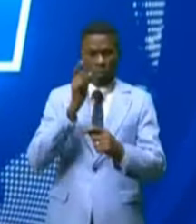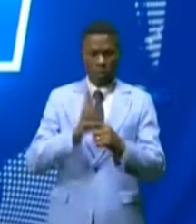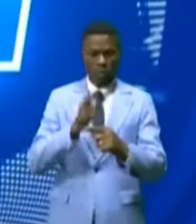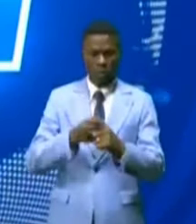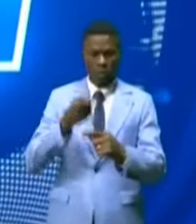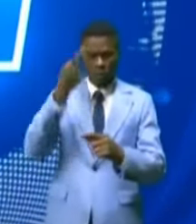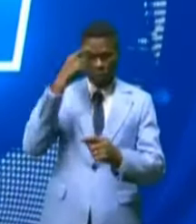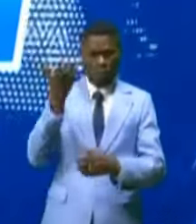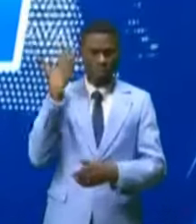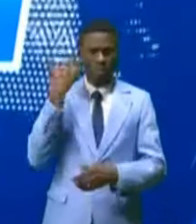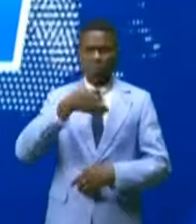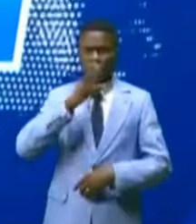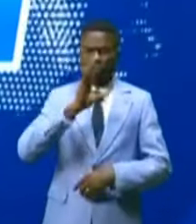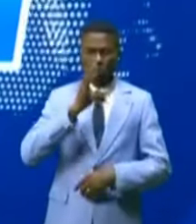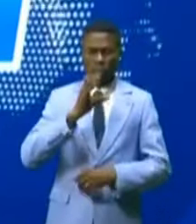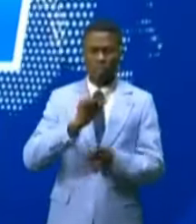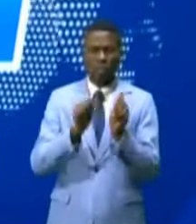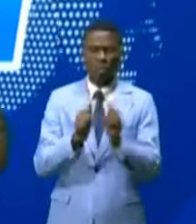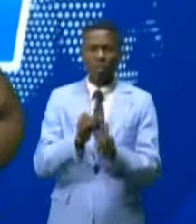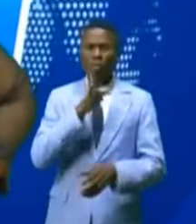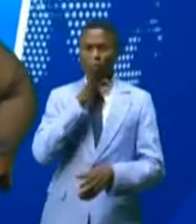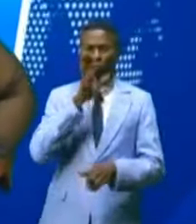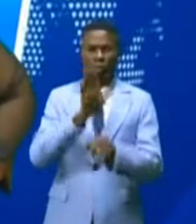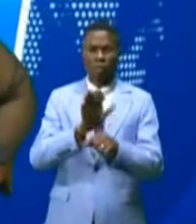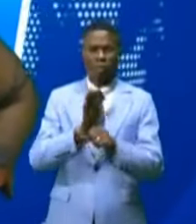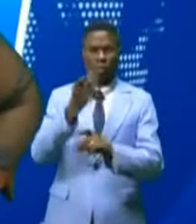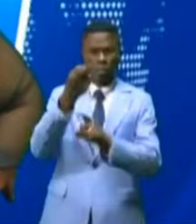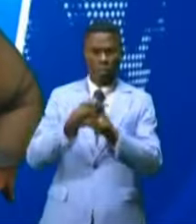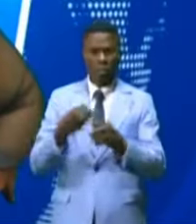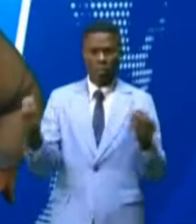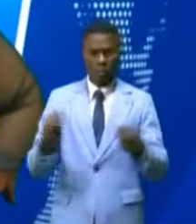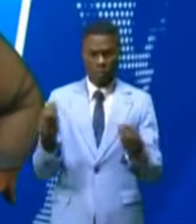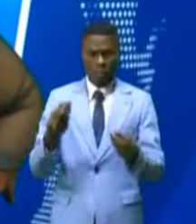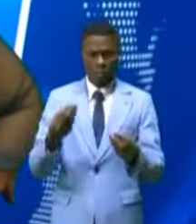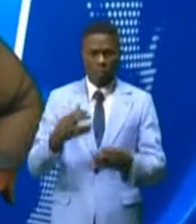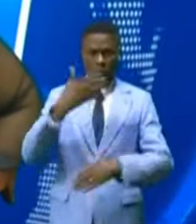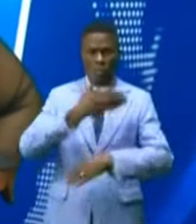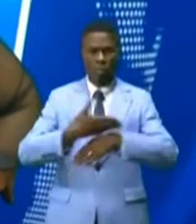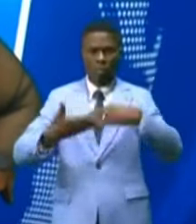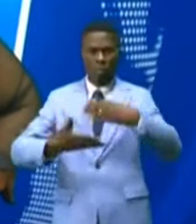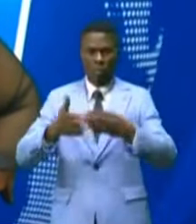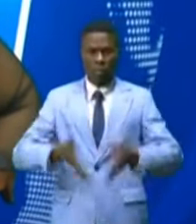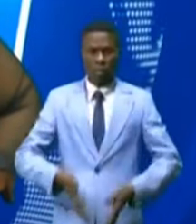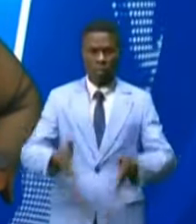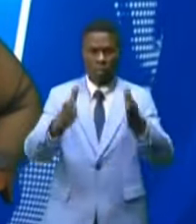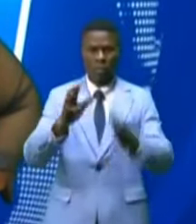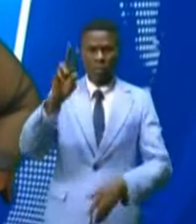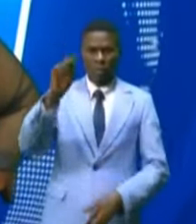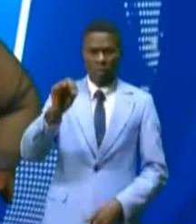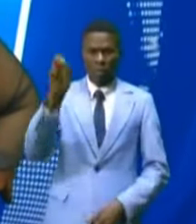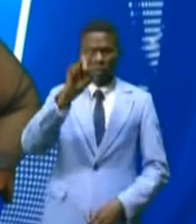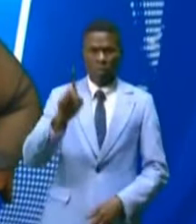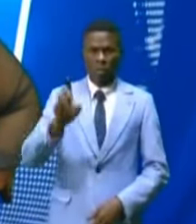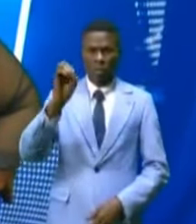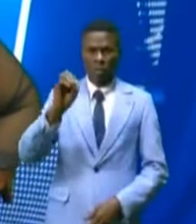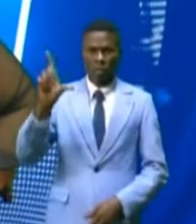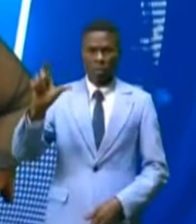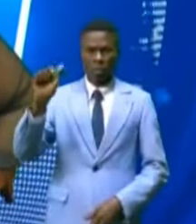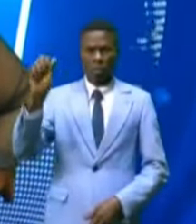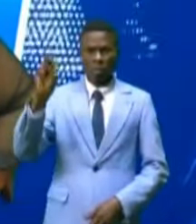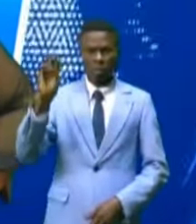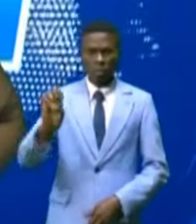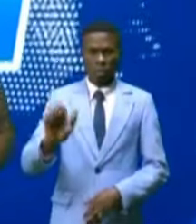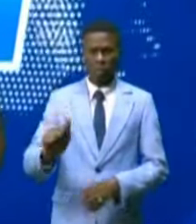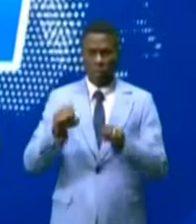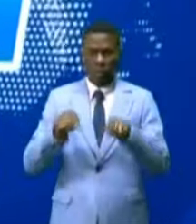l'eau potable, situation qui dure depuis plusieurs mois à la suite de la construction de la route Nzolana. Aujourd'hui, les yeux sont braqués